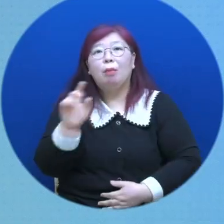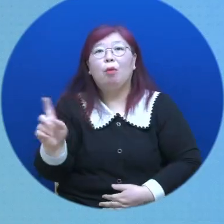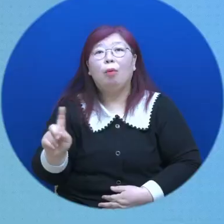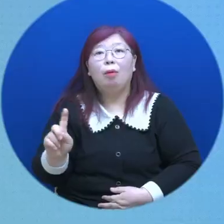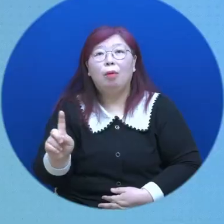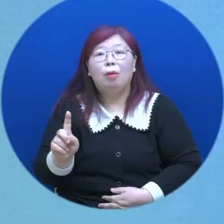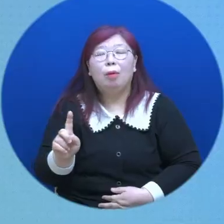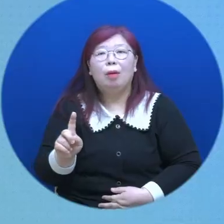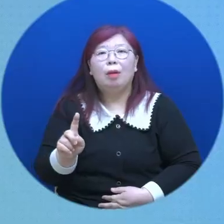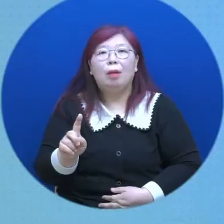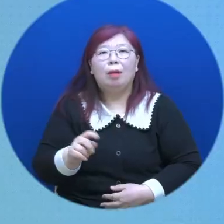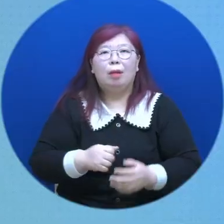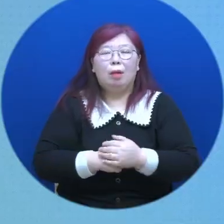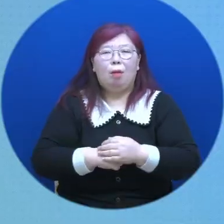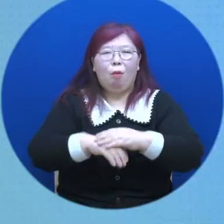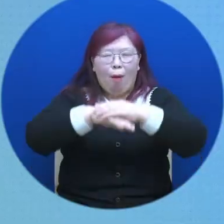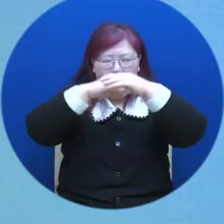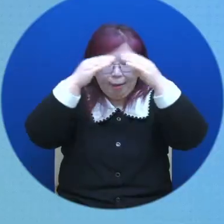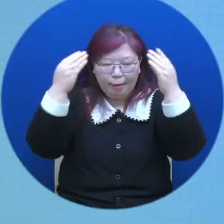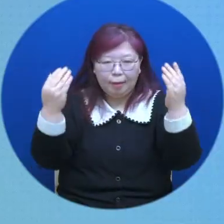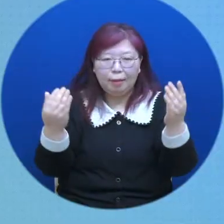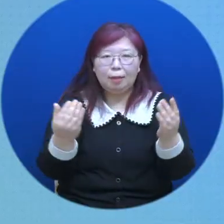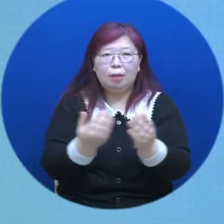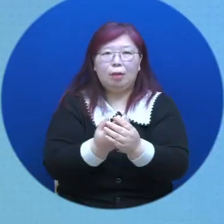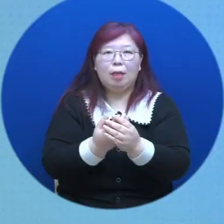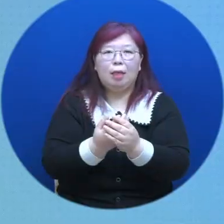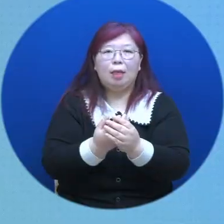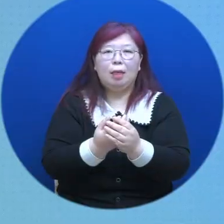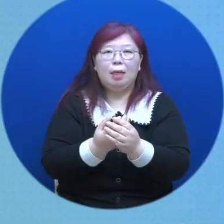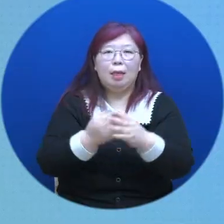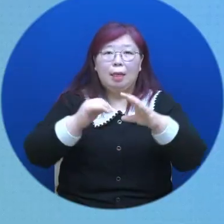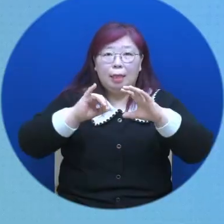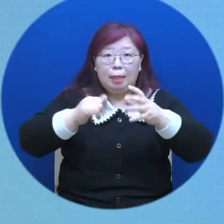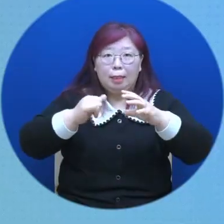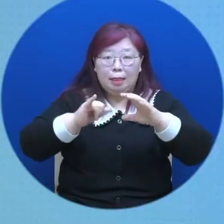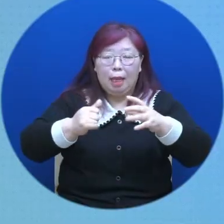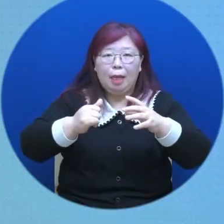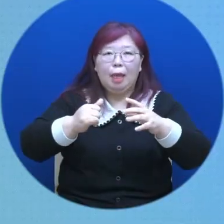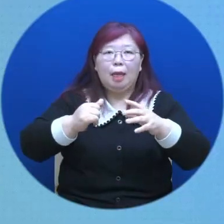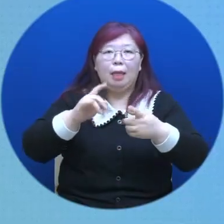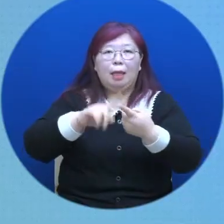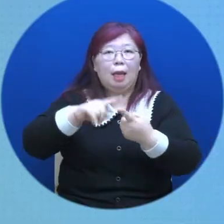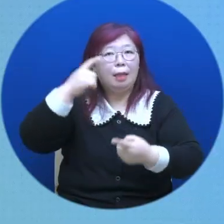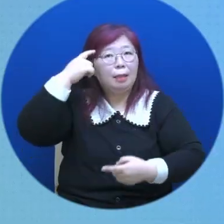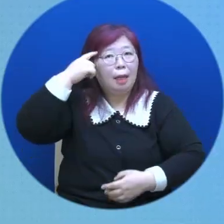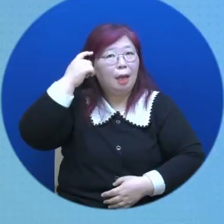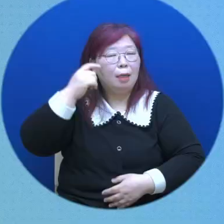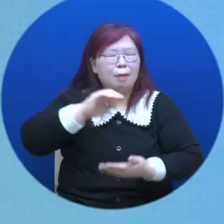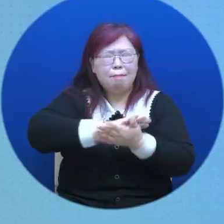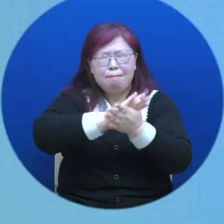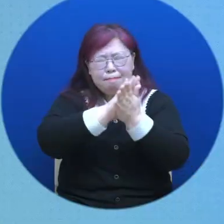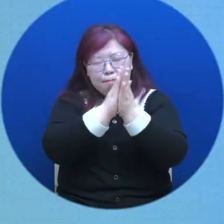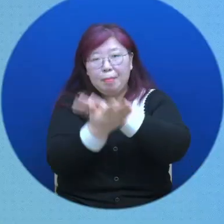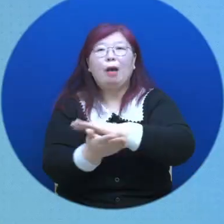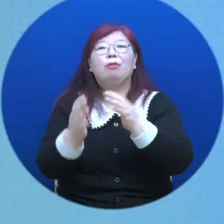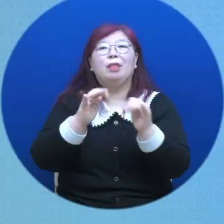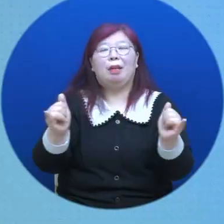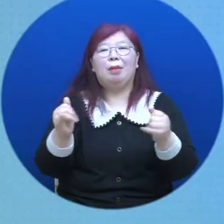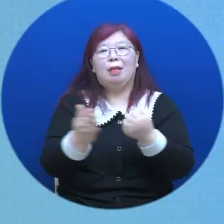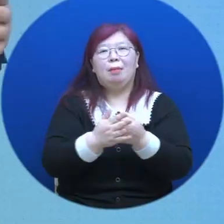뭡니까? 완전히 세계관의 대전환을 말한 사람이기 때문에 그렇죠.